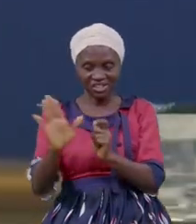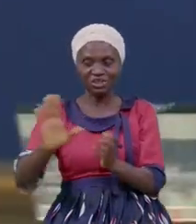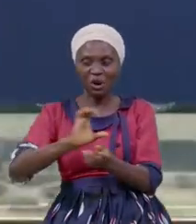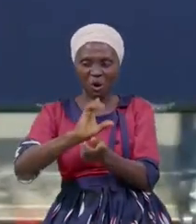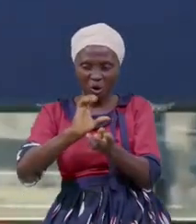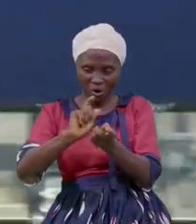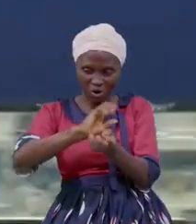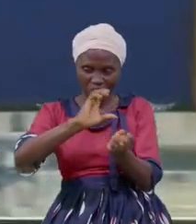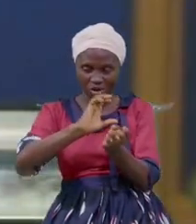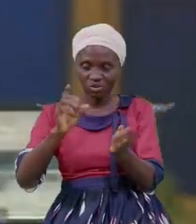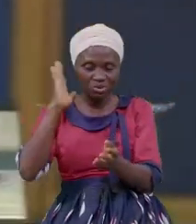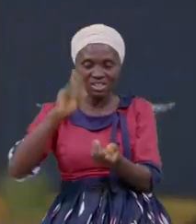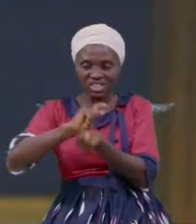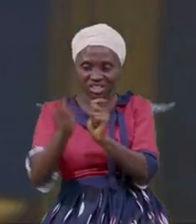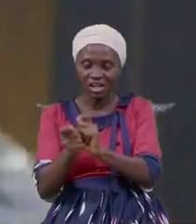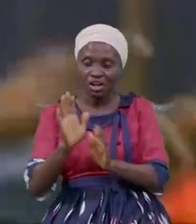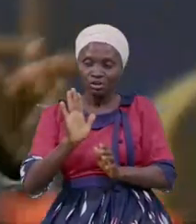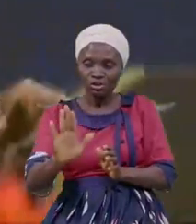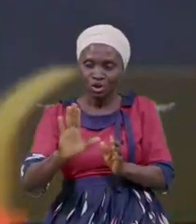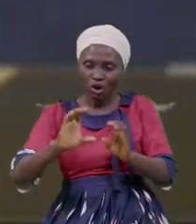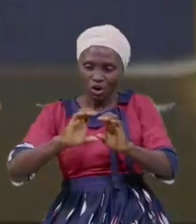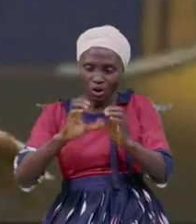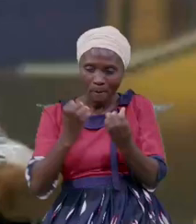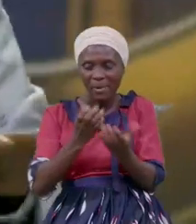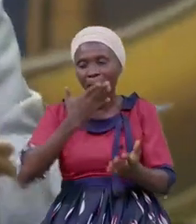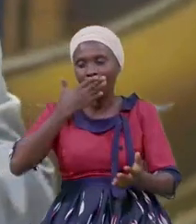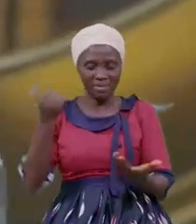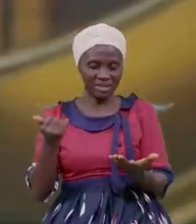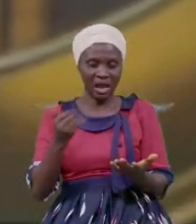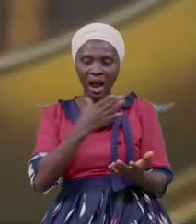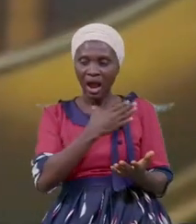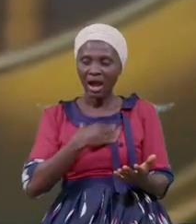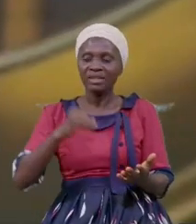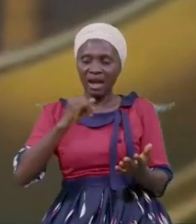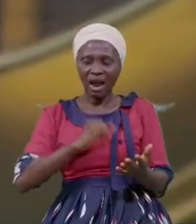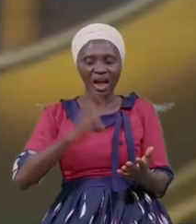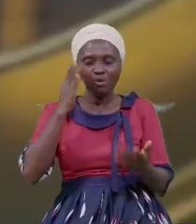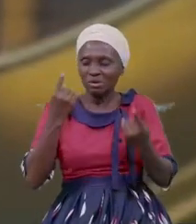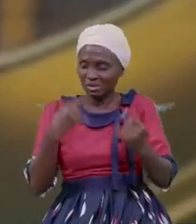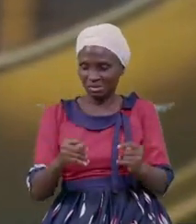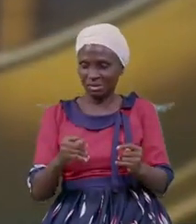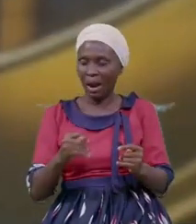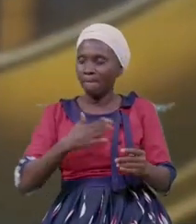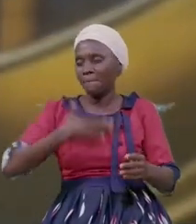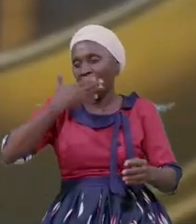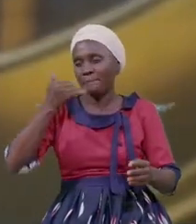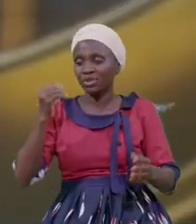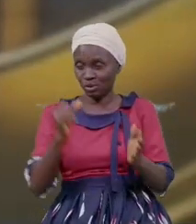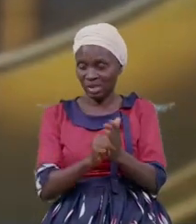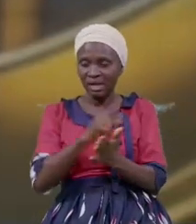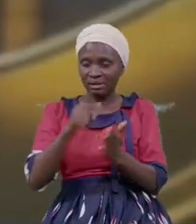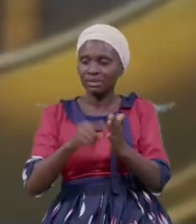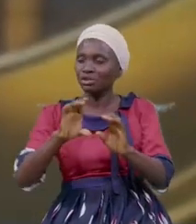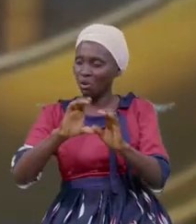structure et je vous mettrai sur la carte ceux qui ne connaissaient pas la société